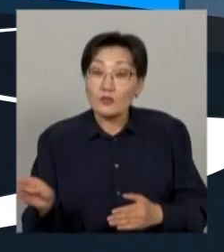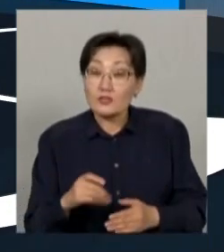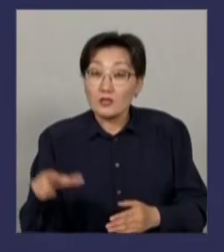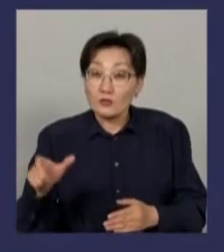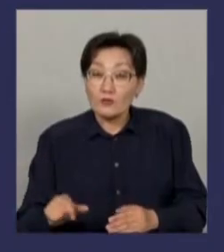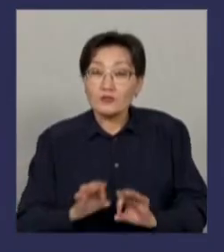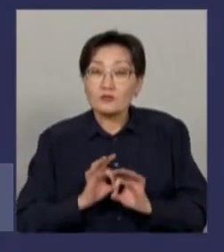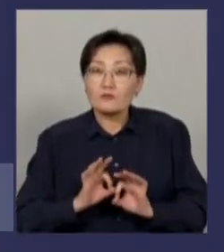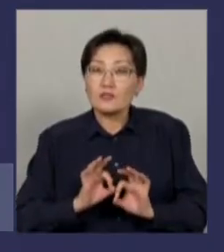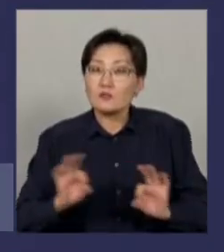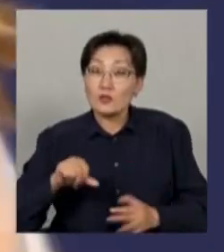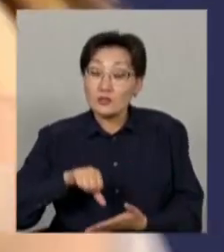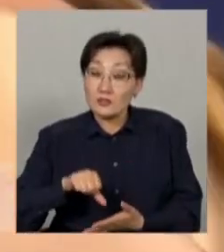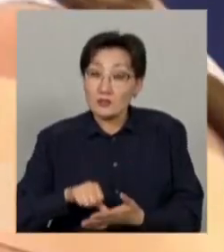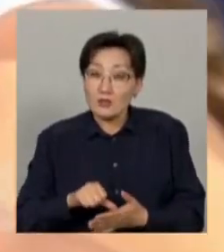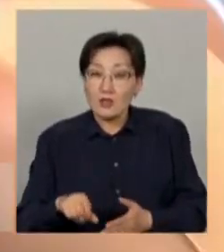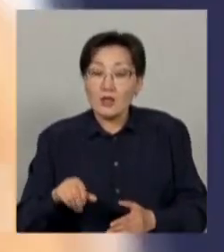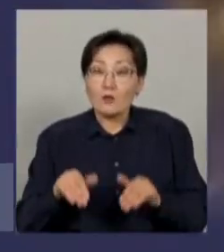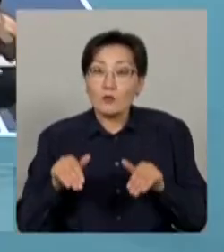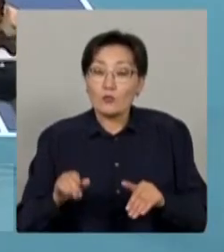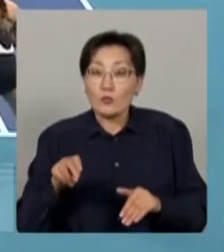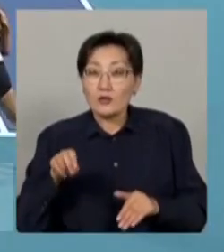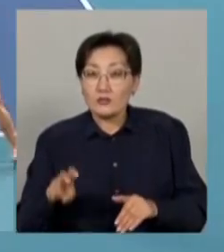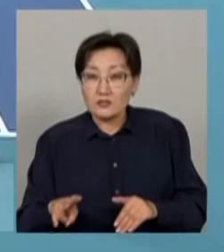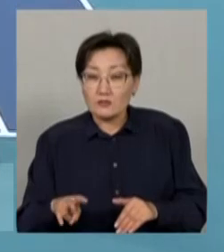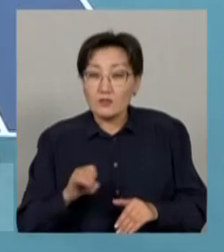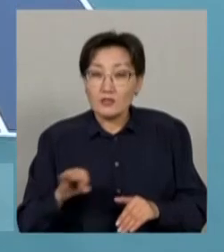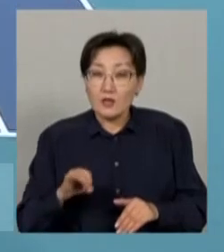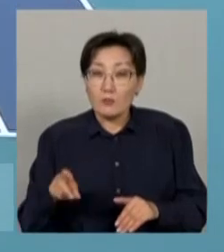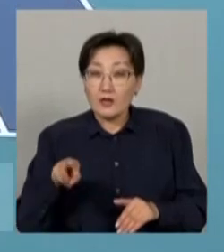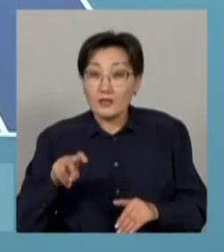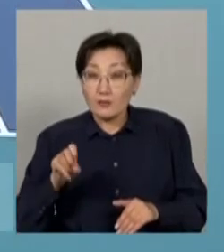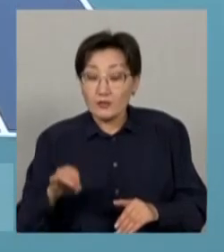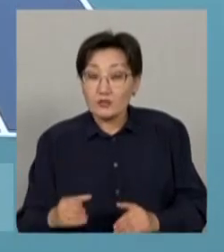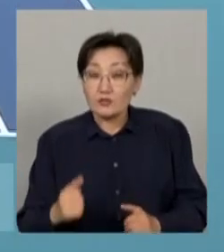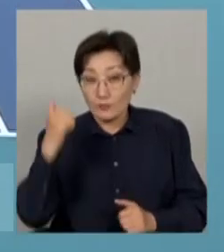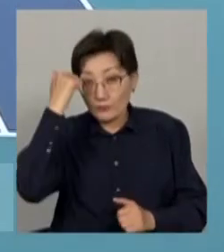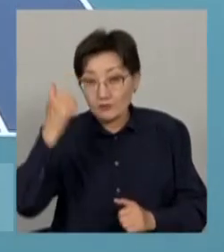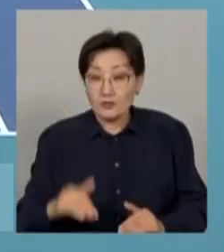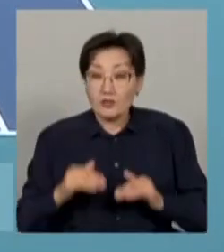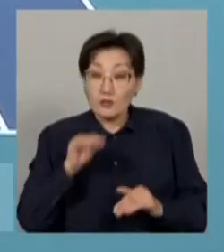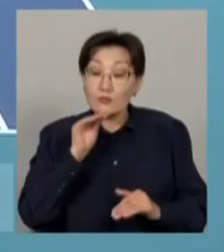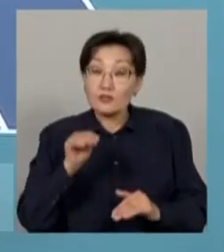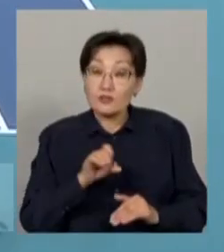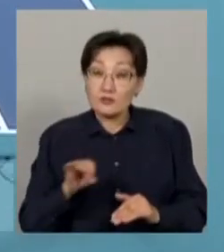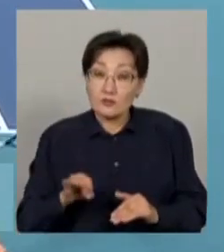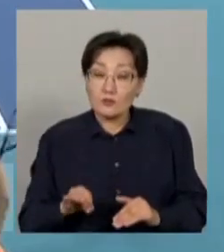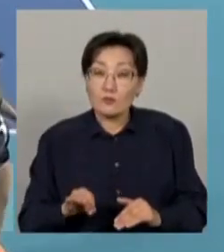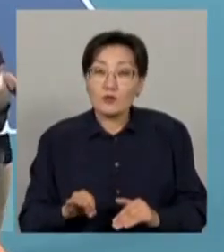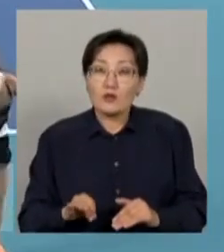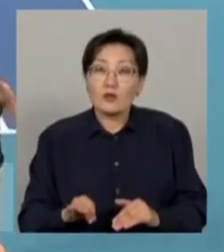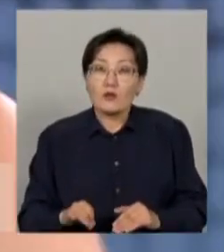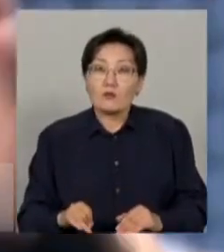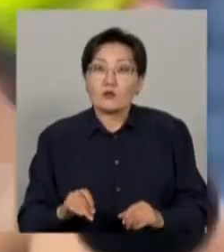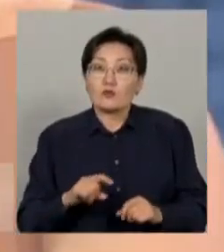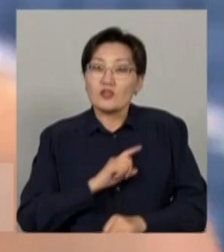теннисистку с блестящими выступлениями на Australian Open в Индиан Уэллсе и Майами, поблагодарив ее за высокий профессионализм и несгибаемую